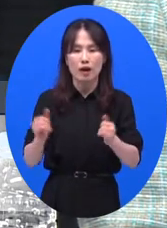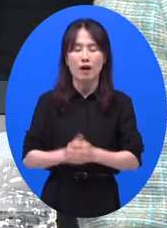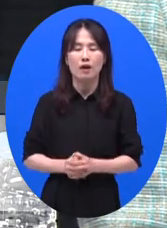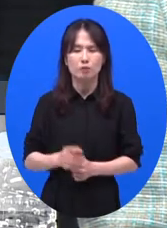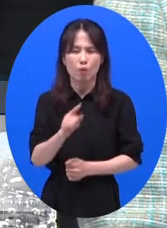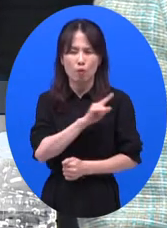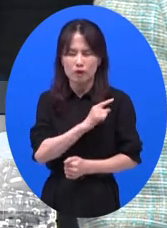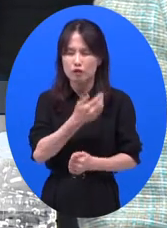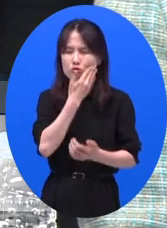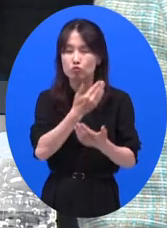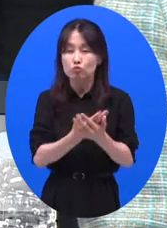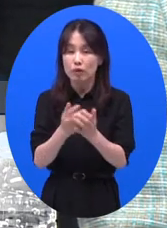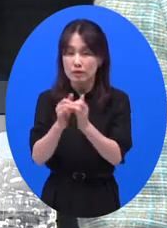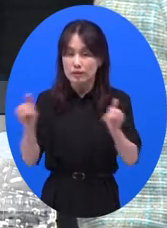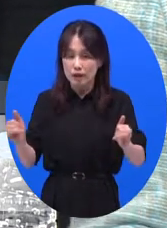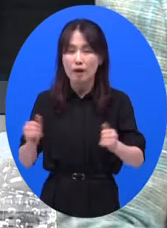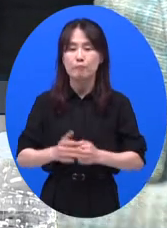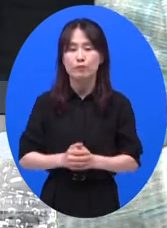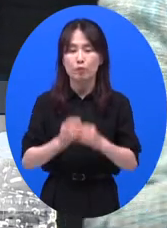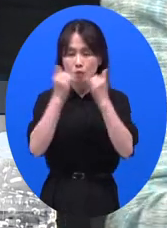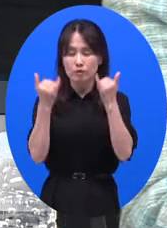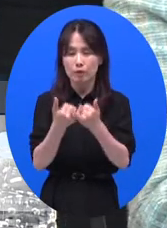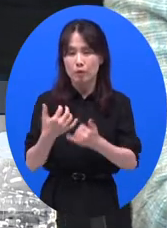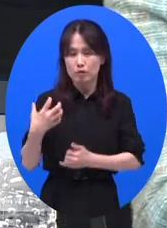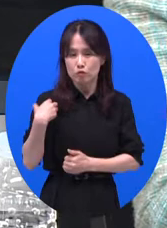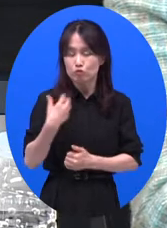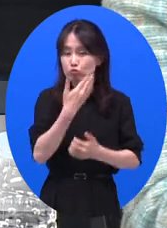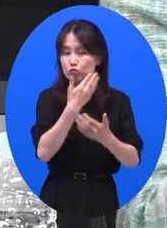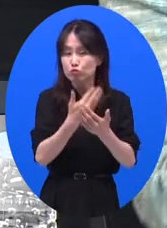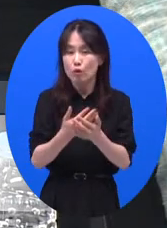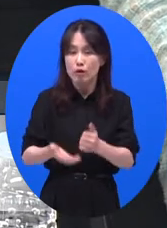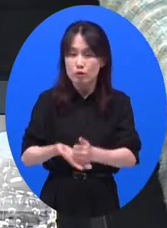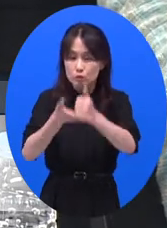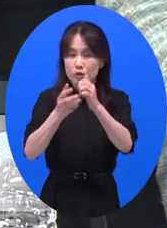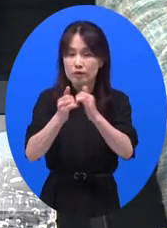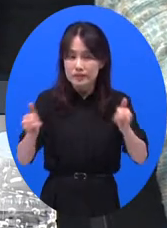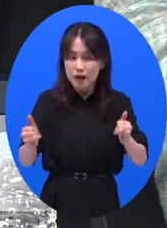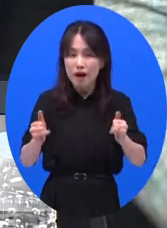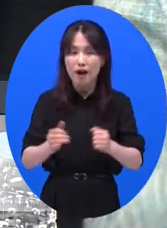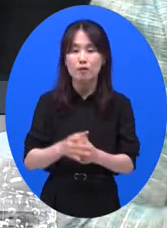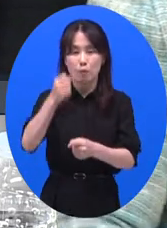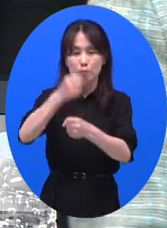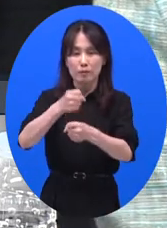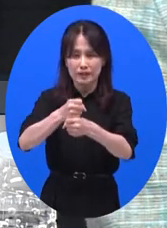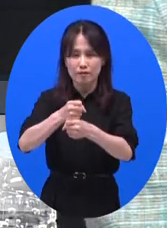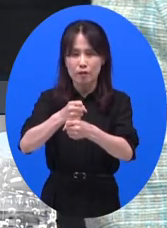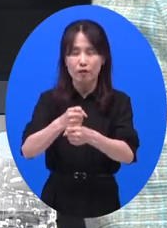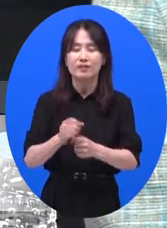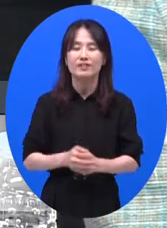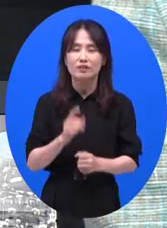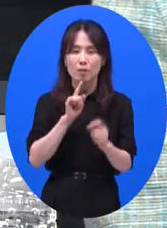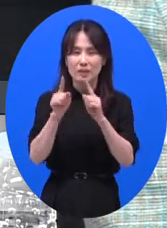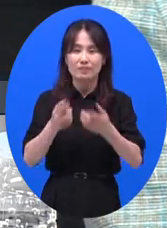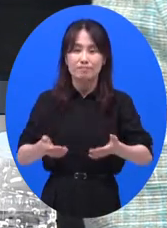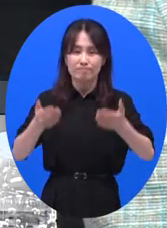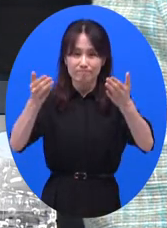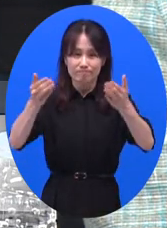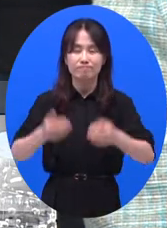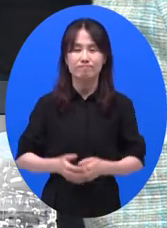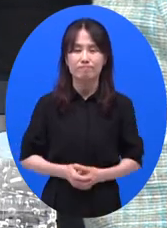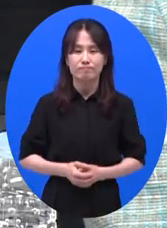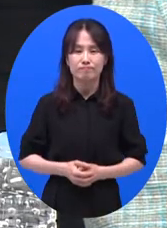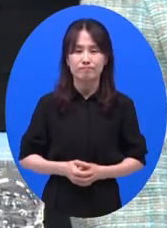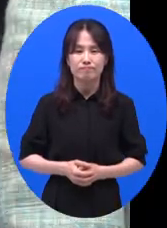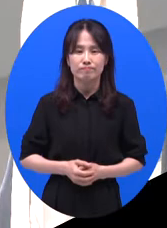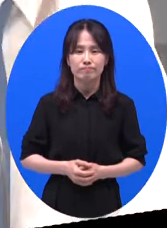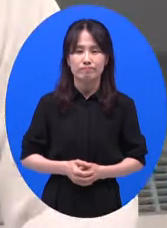전문가분들 또 나름대로 이게 우리 사회에서 역할하시면서 존경받는 분들 이런 분들로 만들었다는 구성했다는